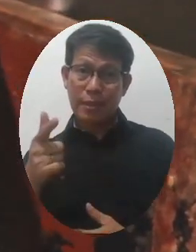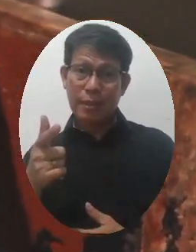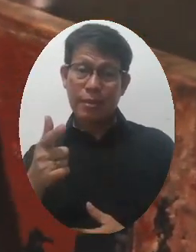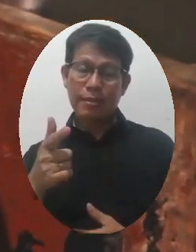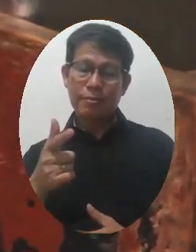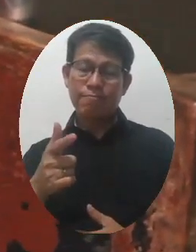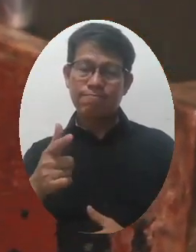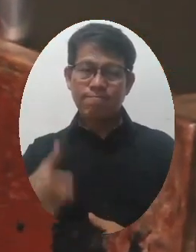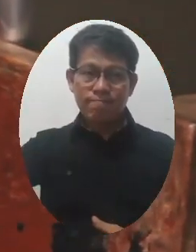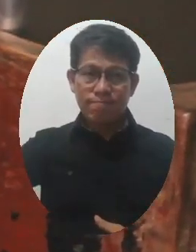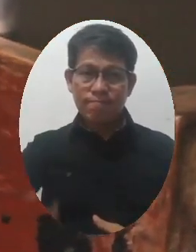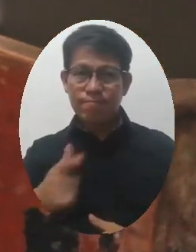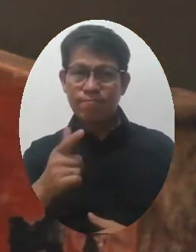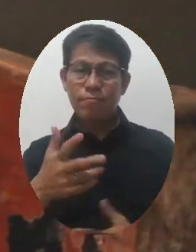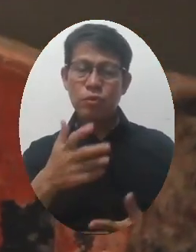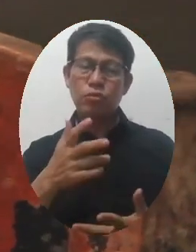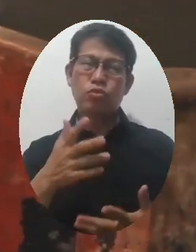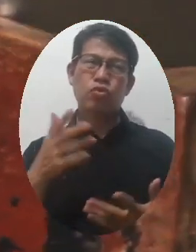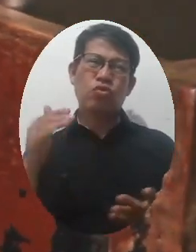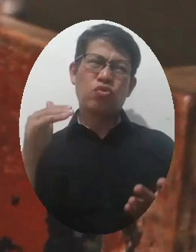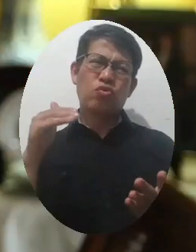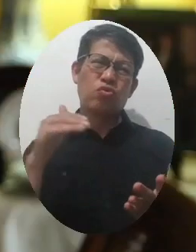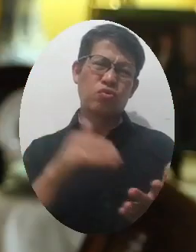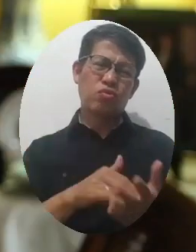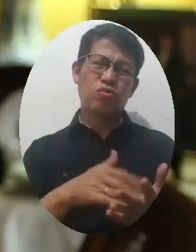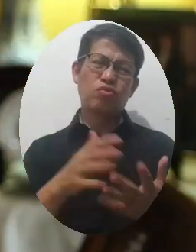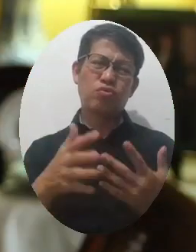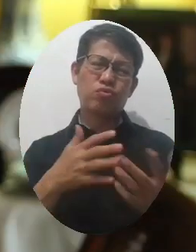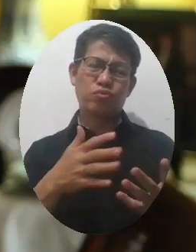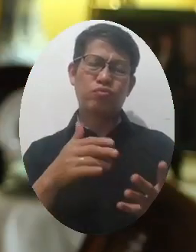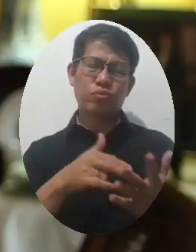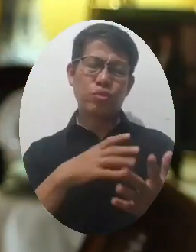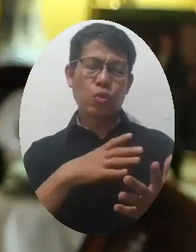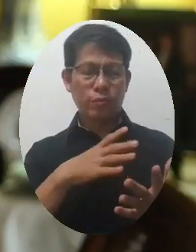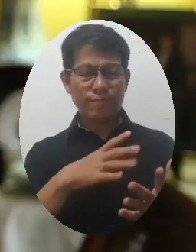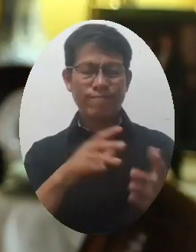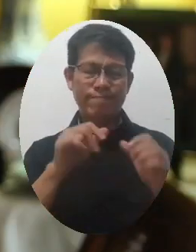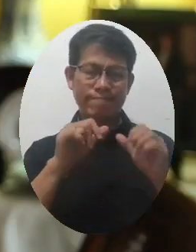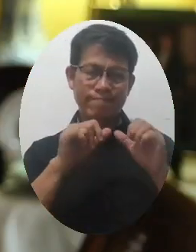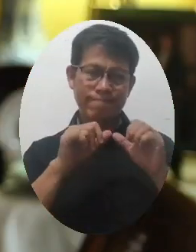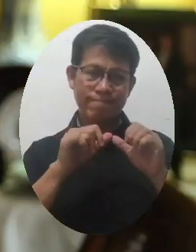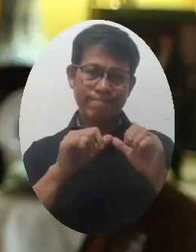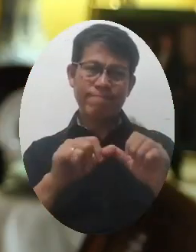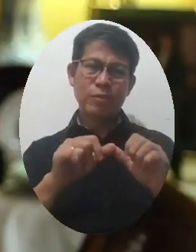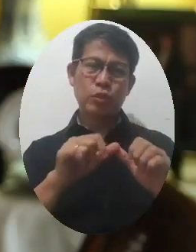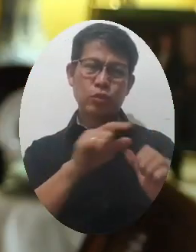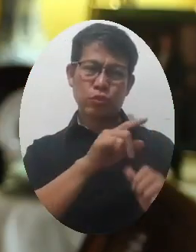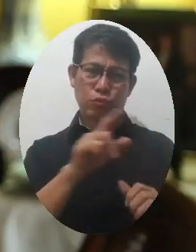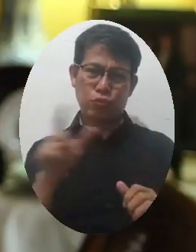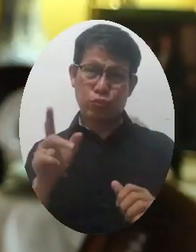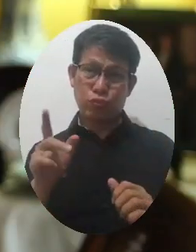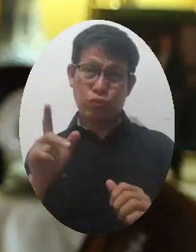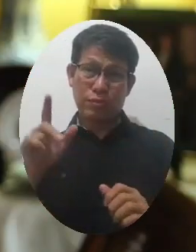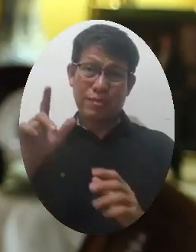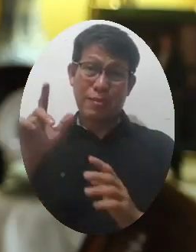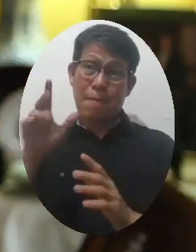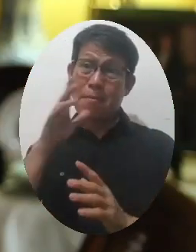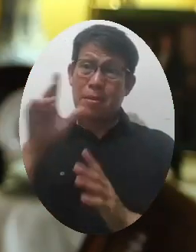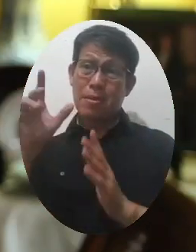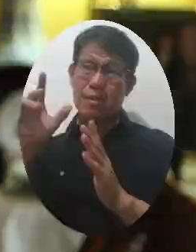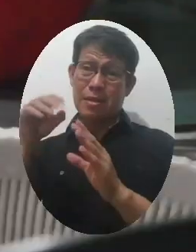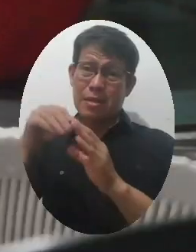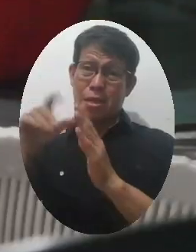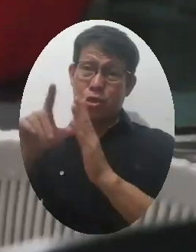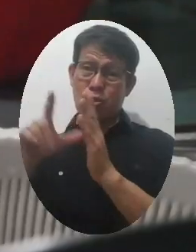baril. Sa kabila ng pag-ulit ng chemotherapy, tuloy pa rin ang pagtulong ng biyanan